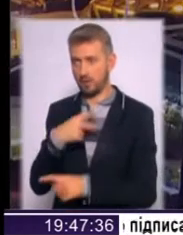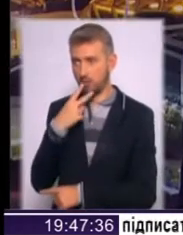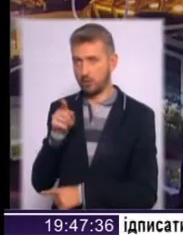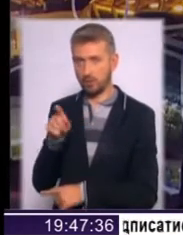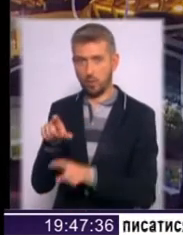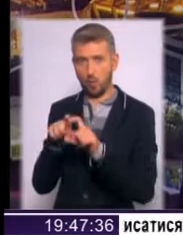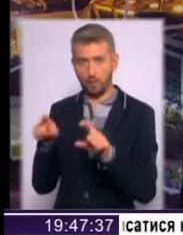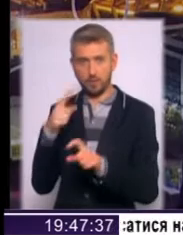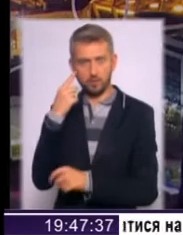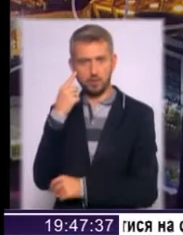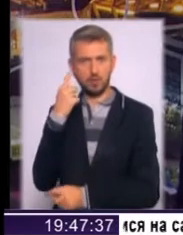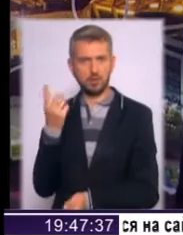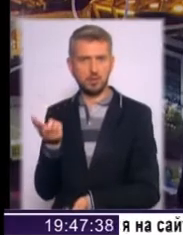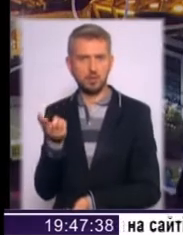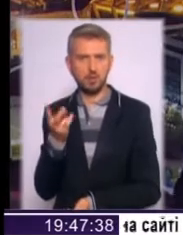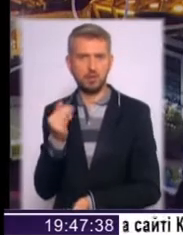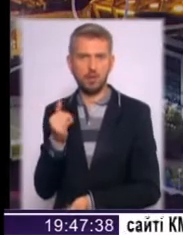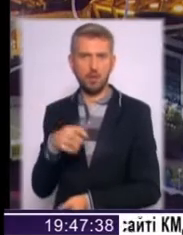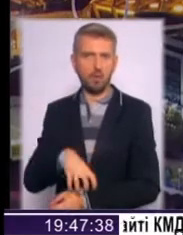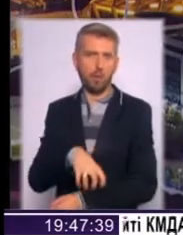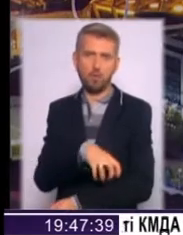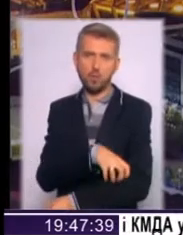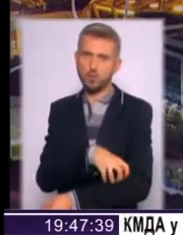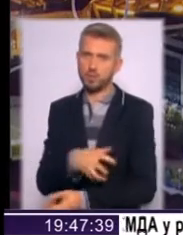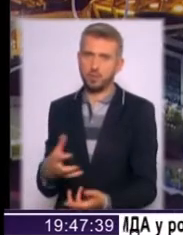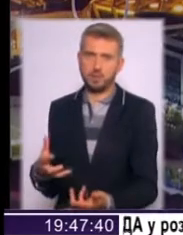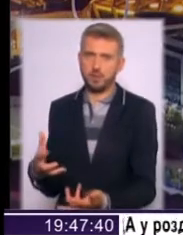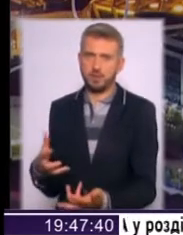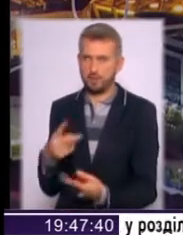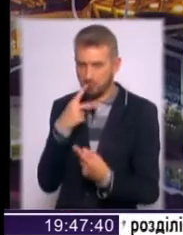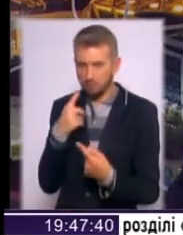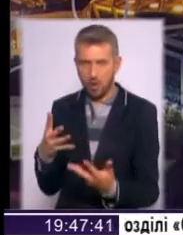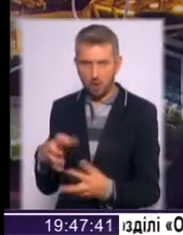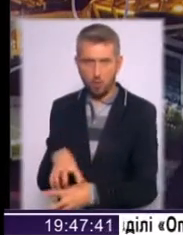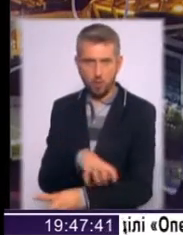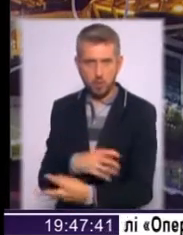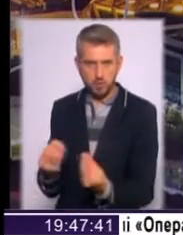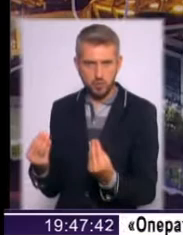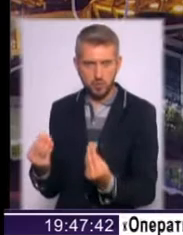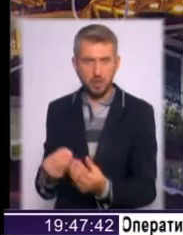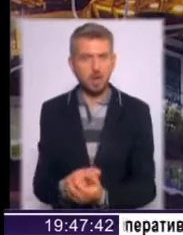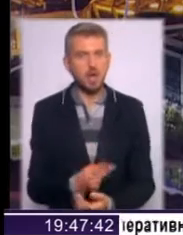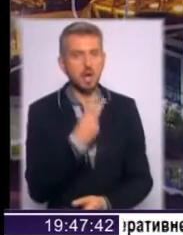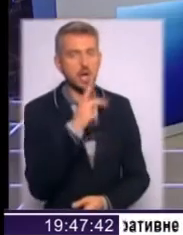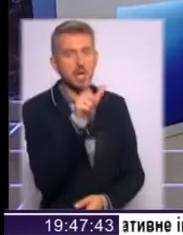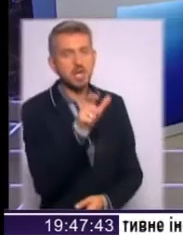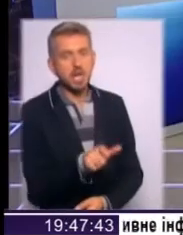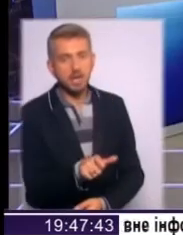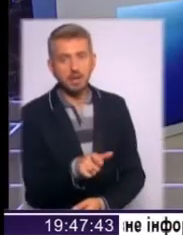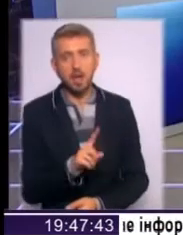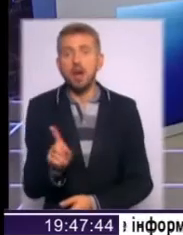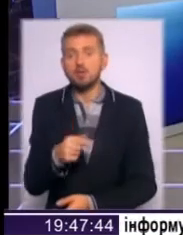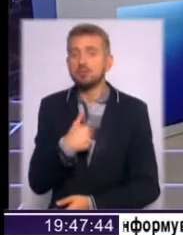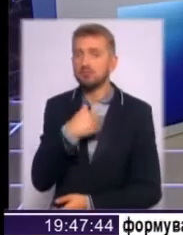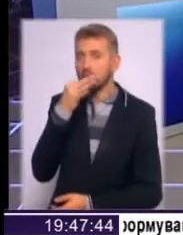і зразу думаю, комунізмом просто тут так тхне, розумієте? Просто глядачка... Ні, я до того вийду, що